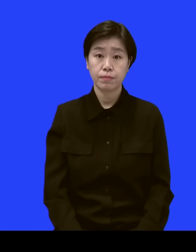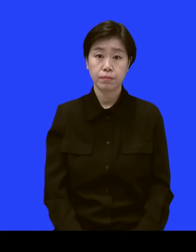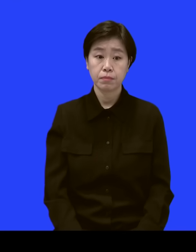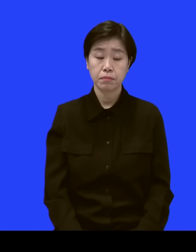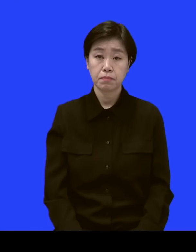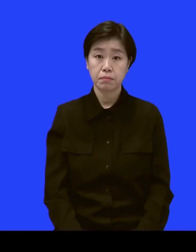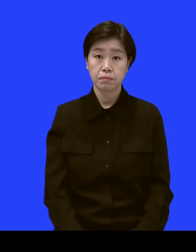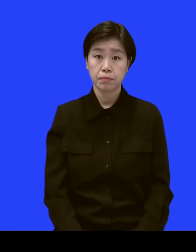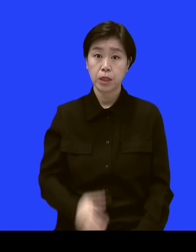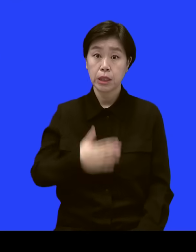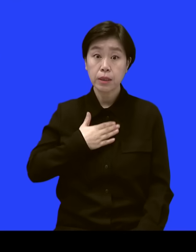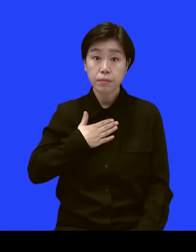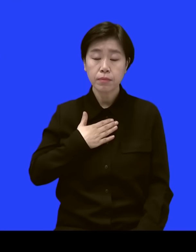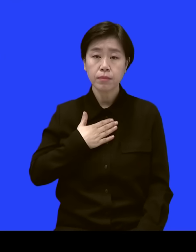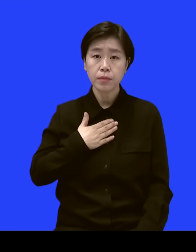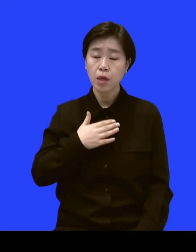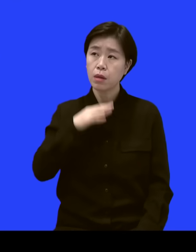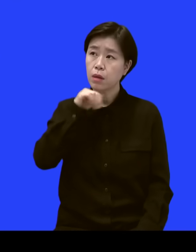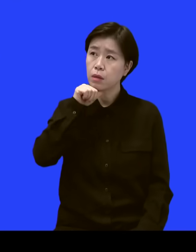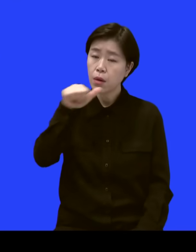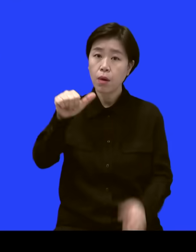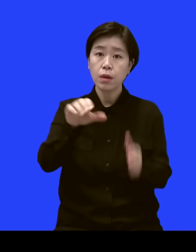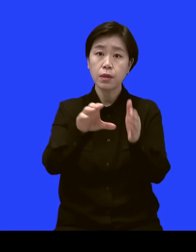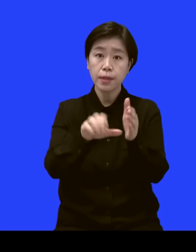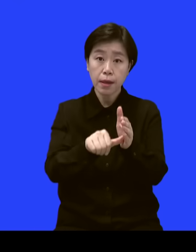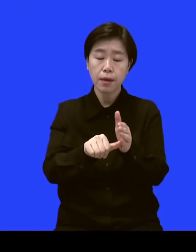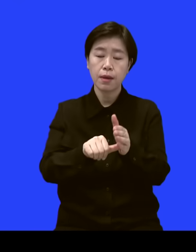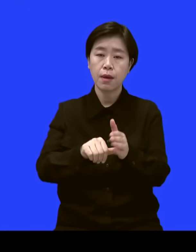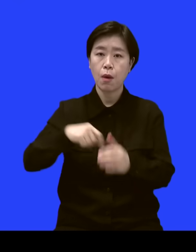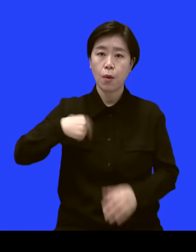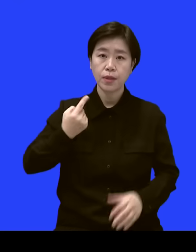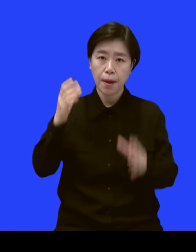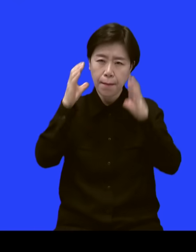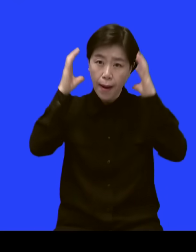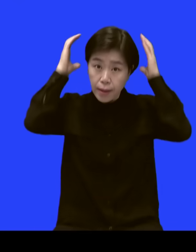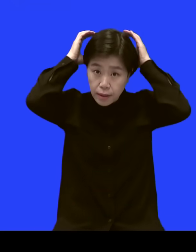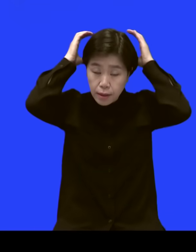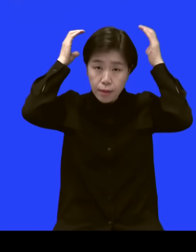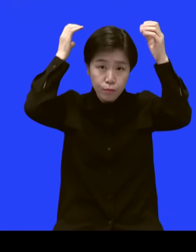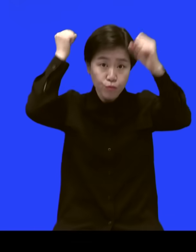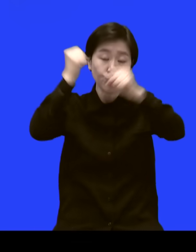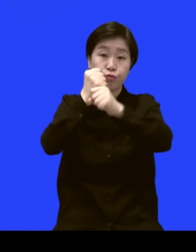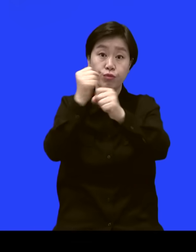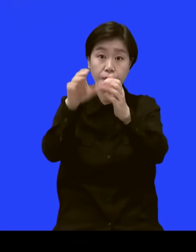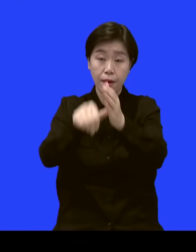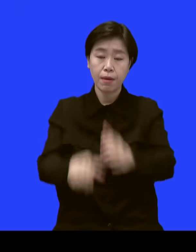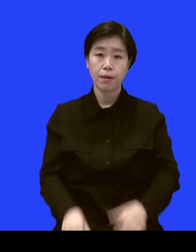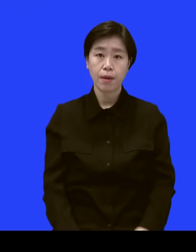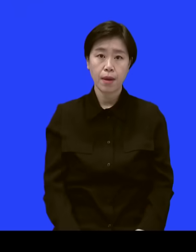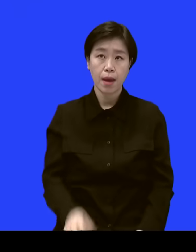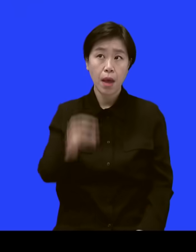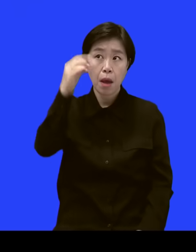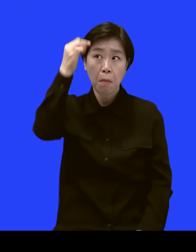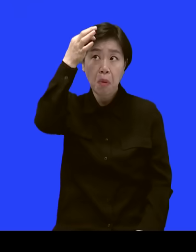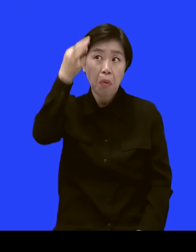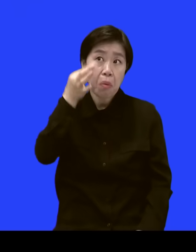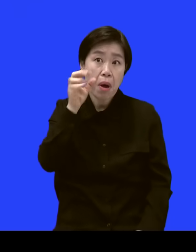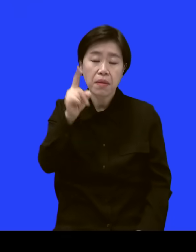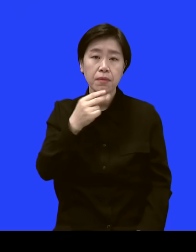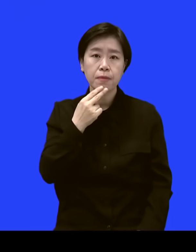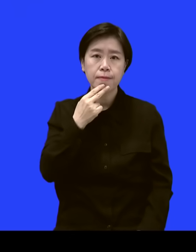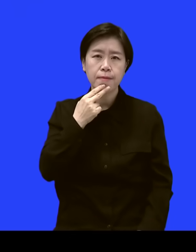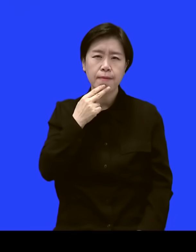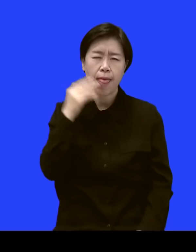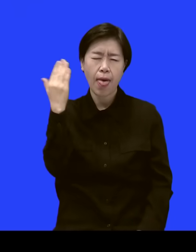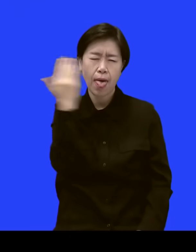5살 무렵에 제가 혼자서 머리를 묶는데 정말 잔머리가 하나도 안 나오도록 꽝꽝 묶더라는 거예요. 애기가 5살